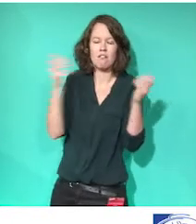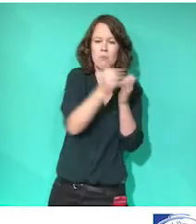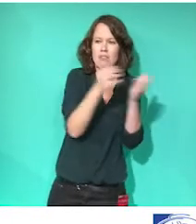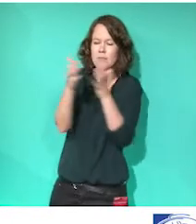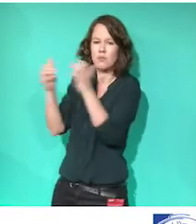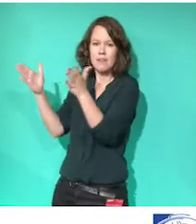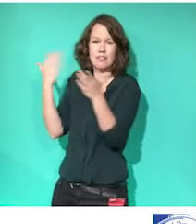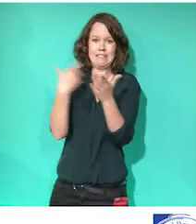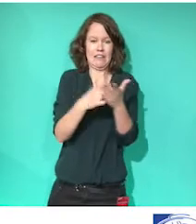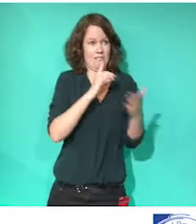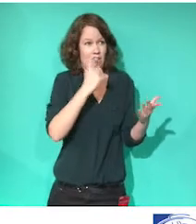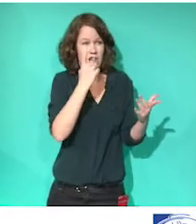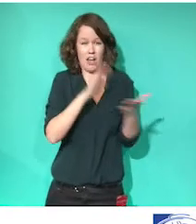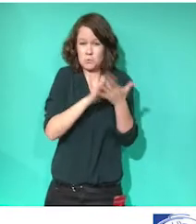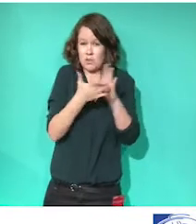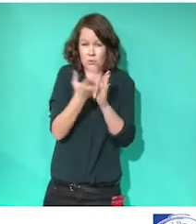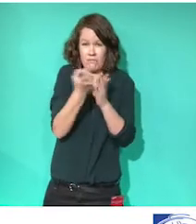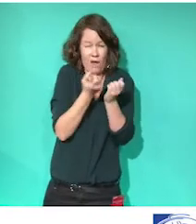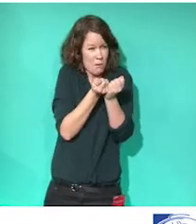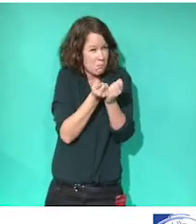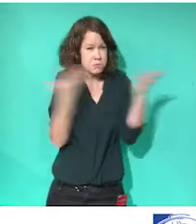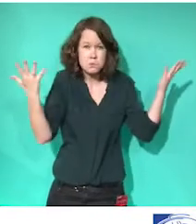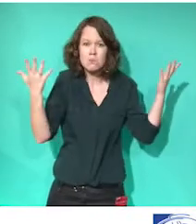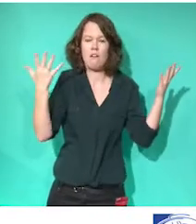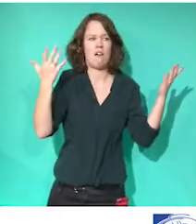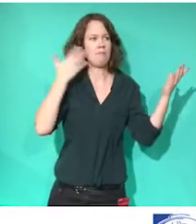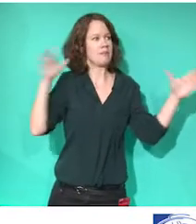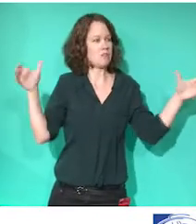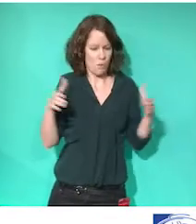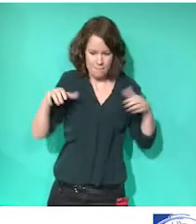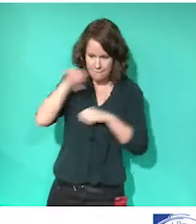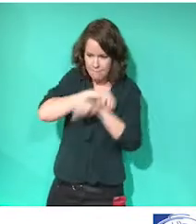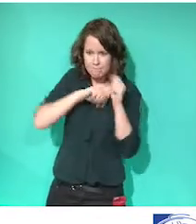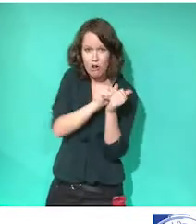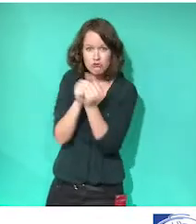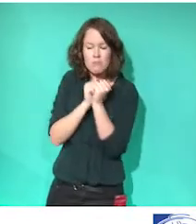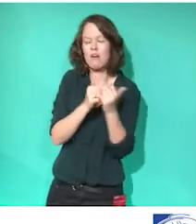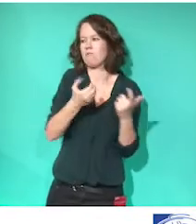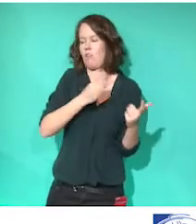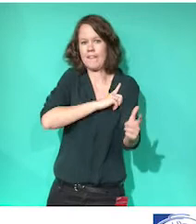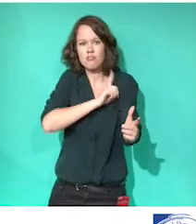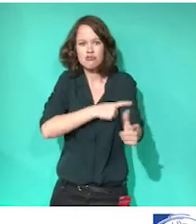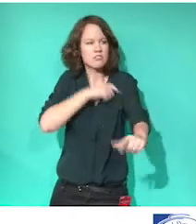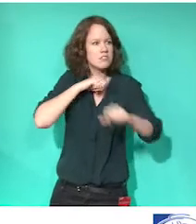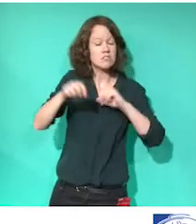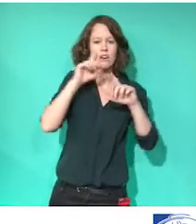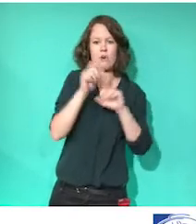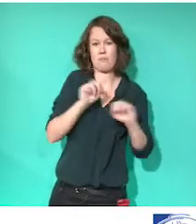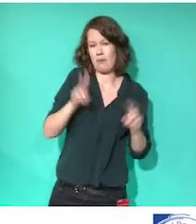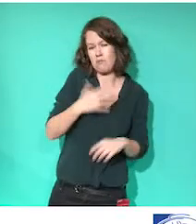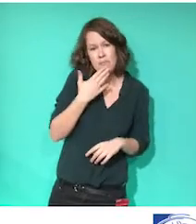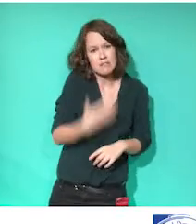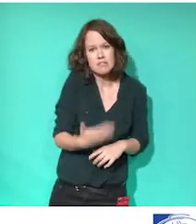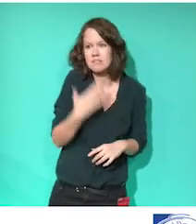en commun de tous ces groupes, de toutes ces associations, ça fait sens, ça donne une énergie et quelque chose de formidable. Donc vraiment, merci à vous toutes, merci de